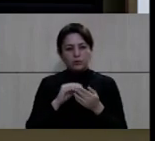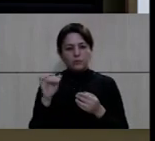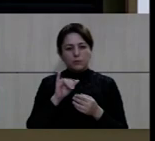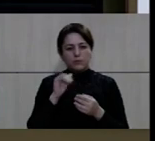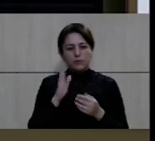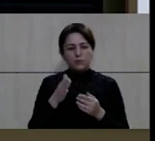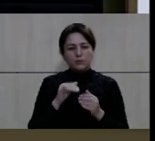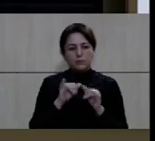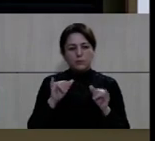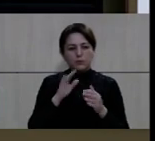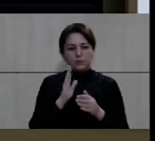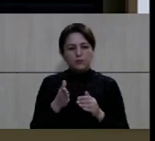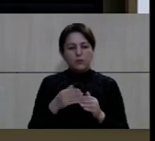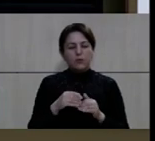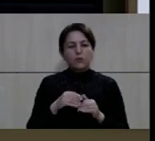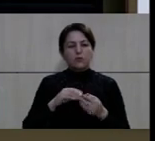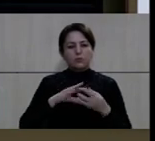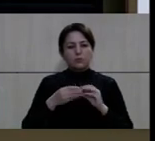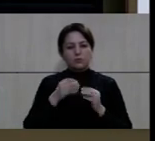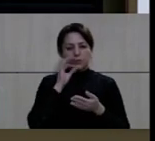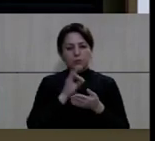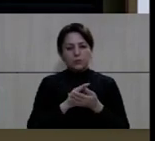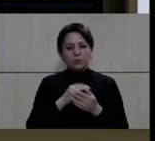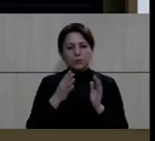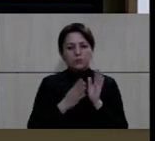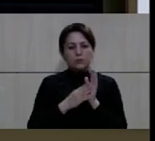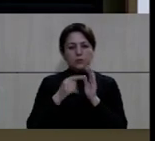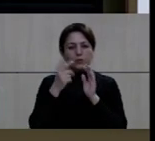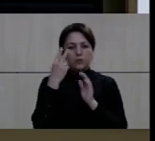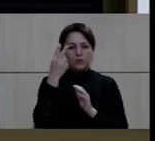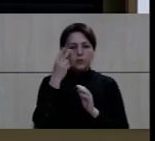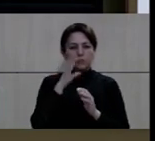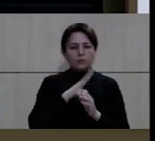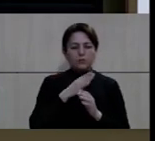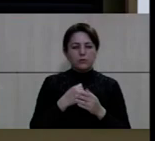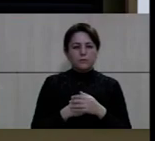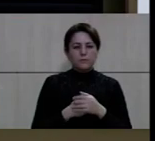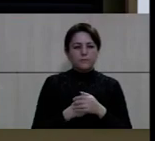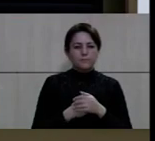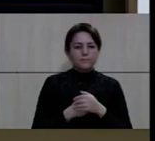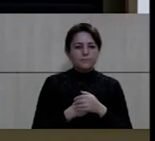ko'paytiramiz. Va natijada 9 dan 2 hosil bo'ldi.